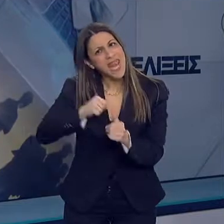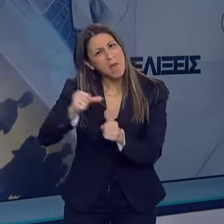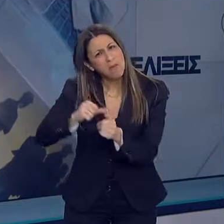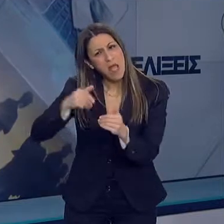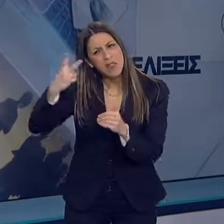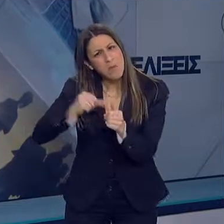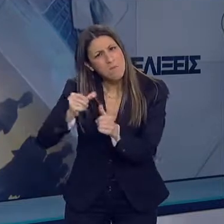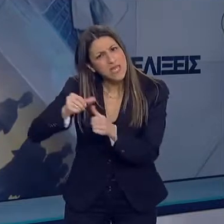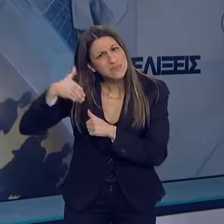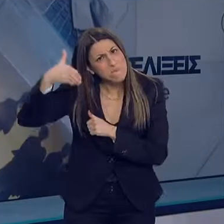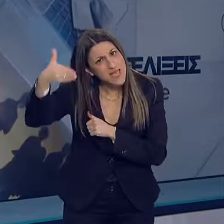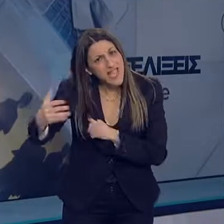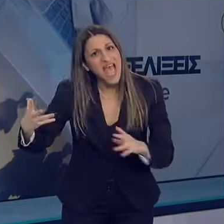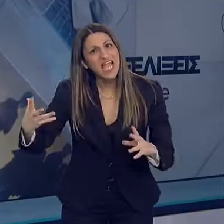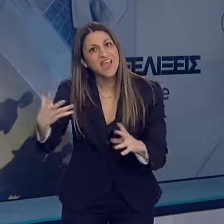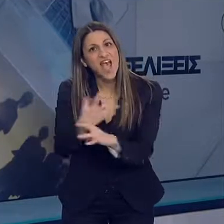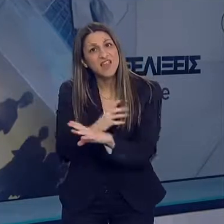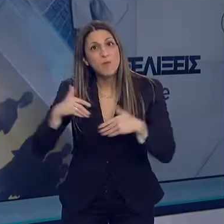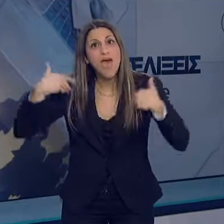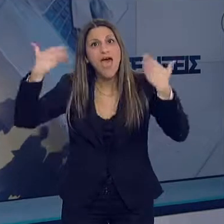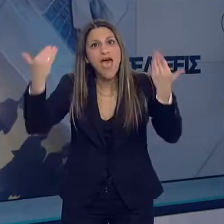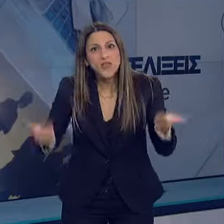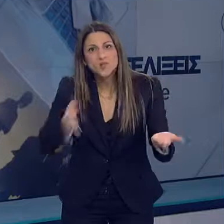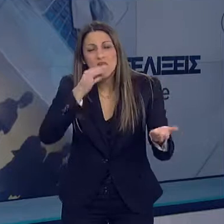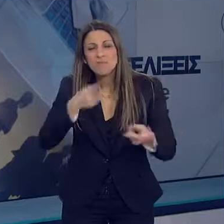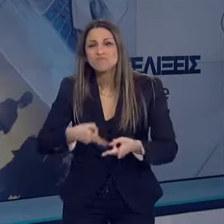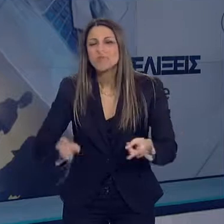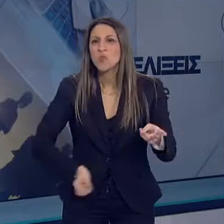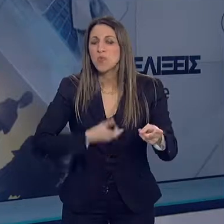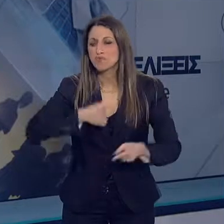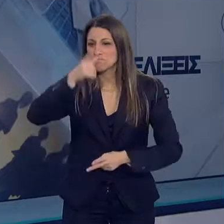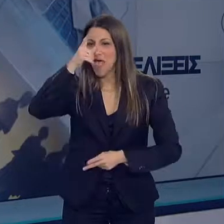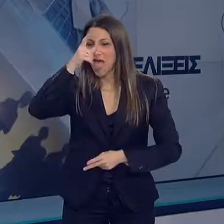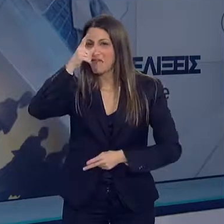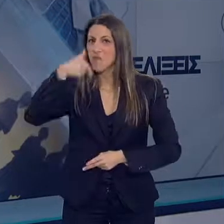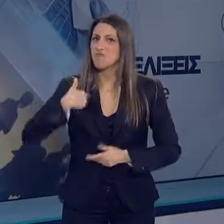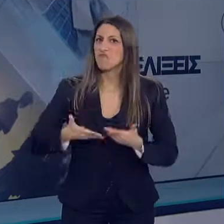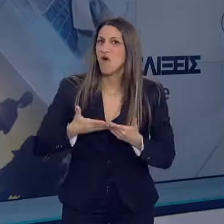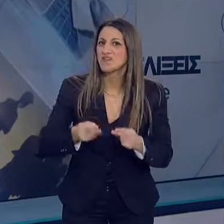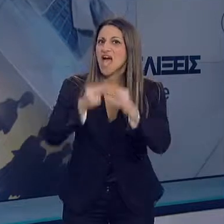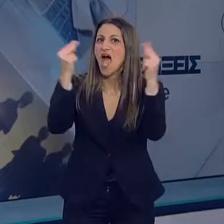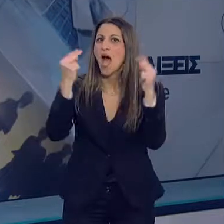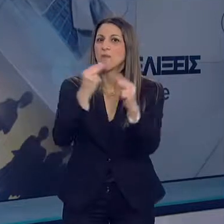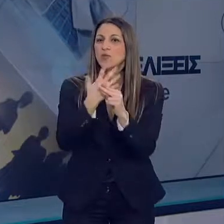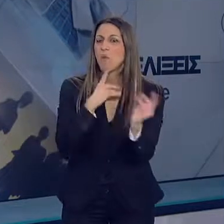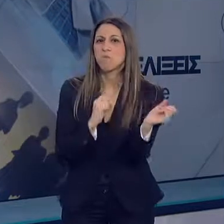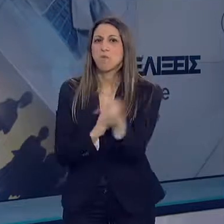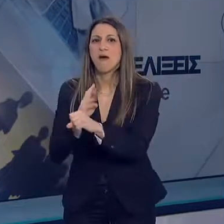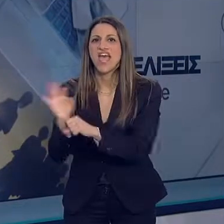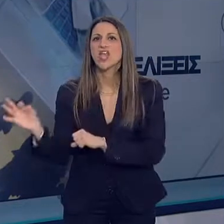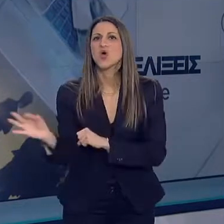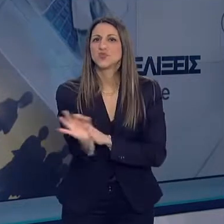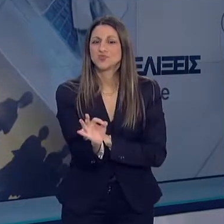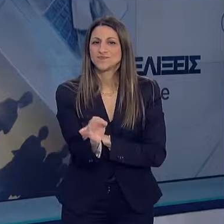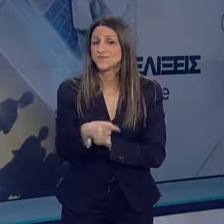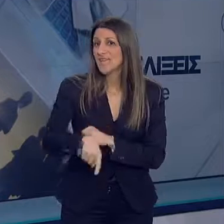Ελλάδα νίκησε τον αόρατο εχθρό με εκείνους μαχητές και εκείνους τελικούς νικητές. Είναι αυτοί οι 9 στους 10 συνάνθρωπούς μας που